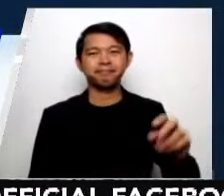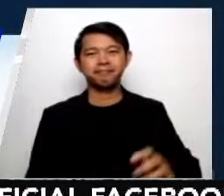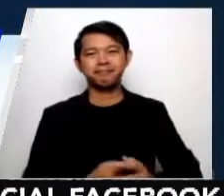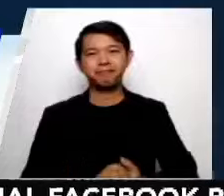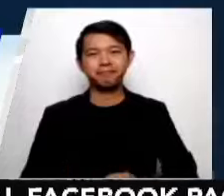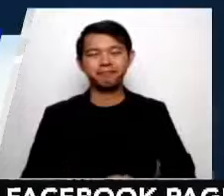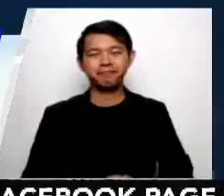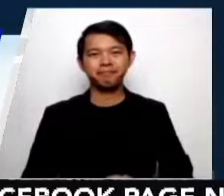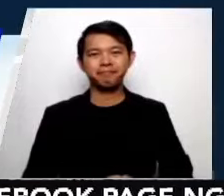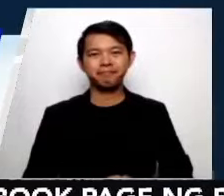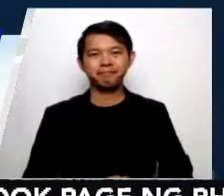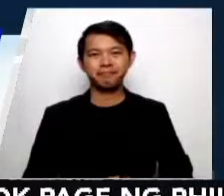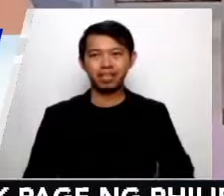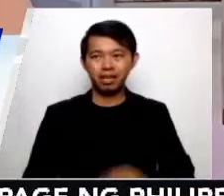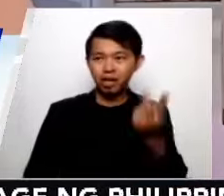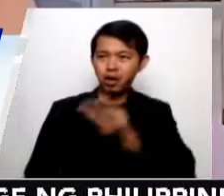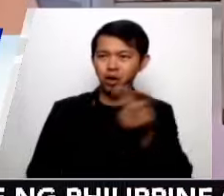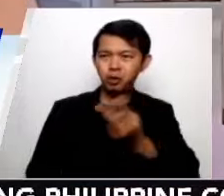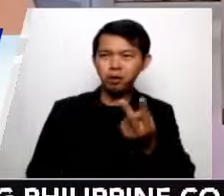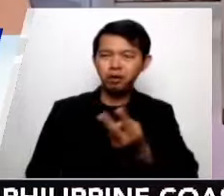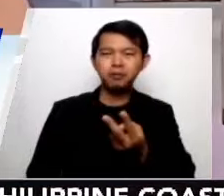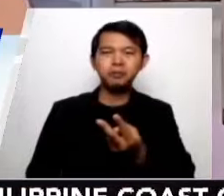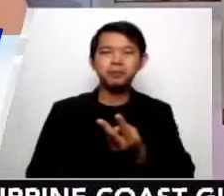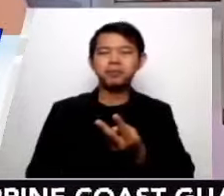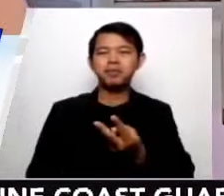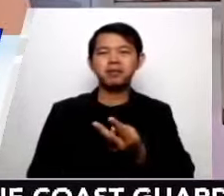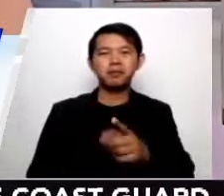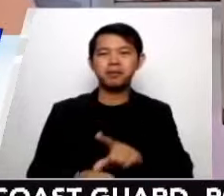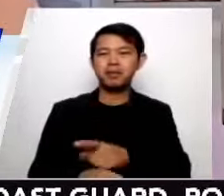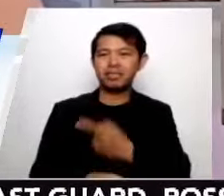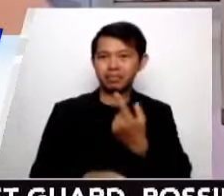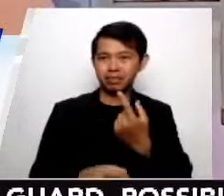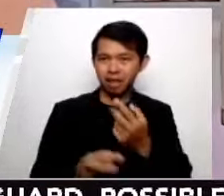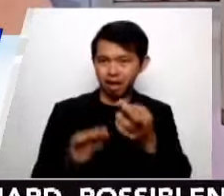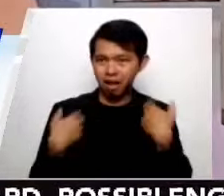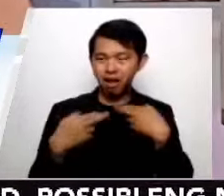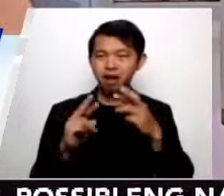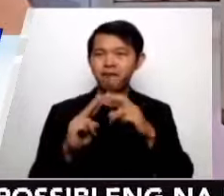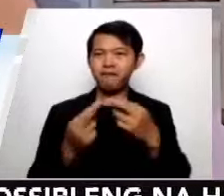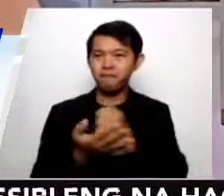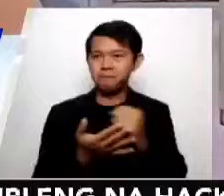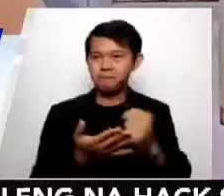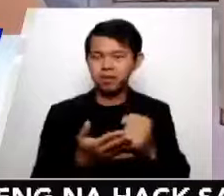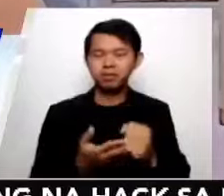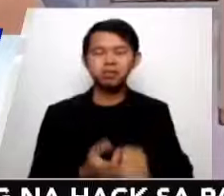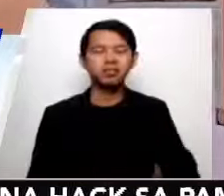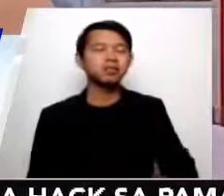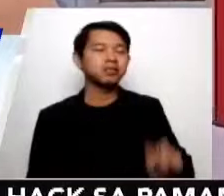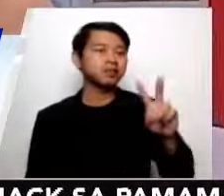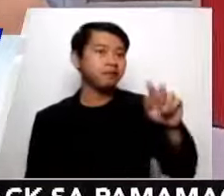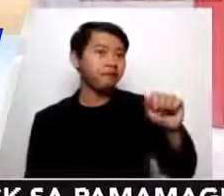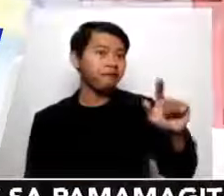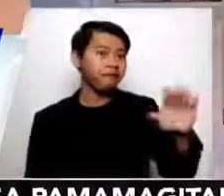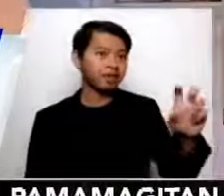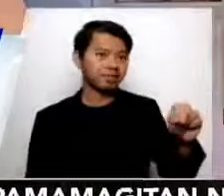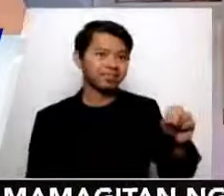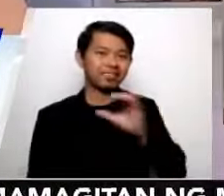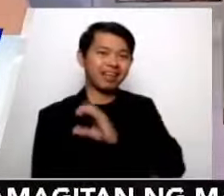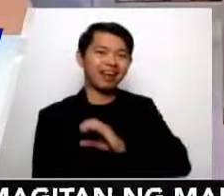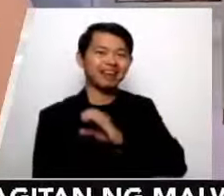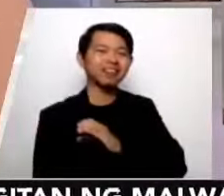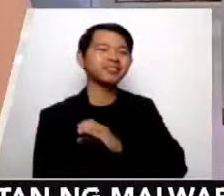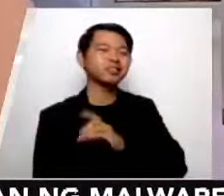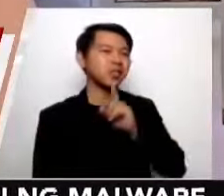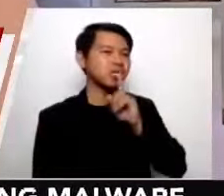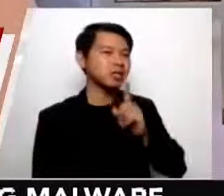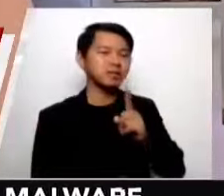Matagal niyo na pala akong niloloko! Kahit daw si Valine ay gigil sa kanyang karakter sa Love, Die, Repeat.